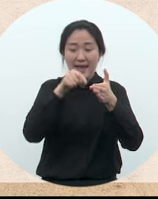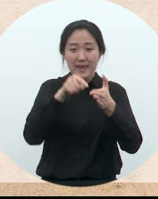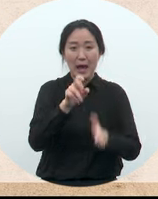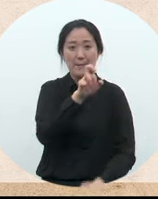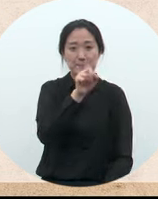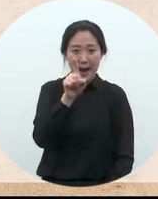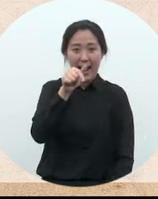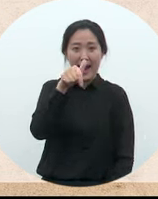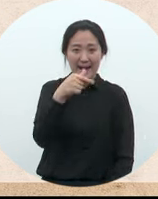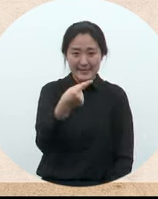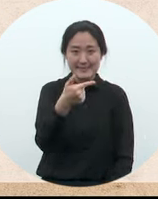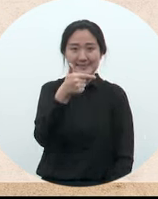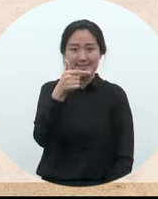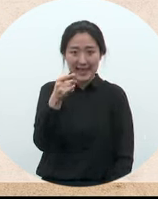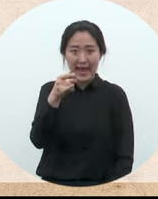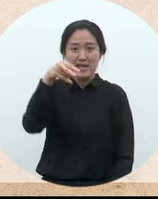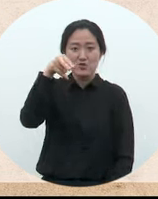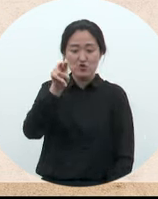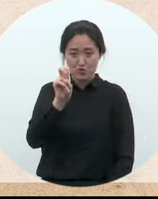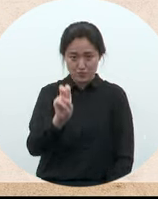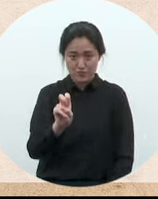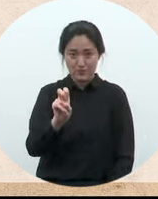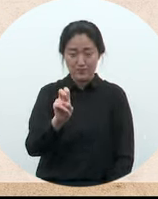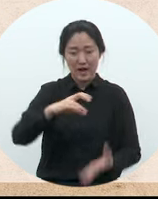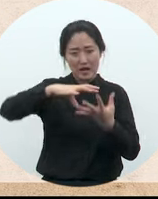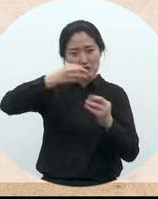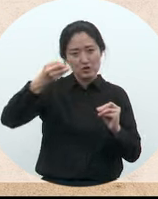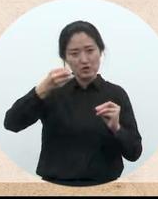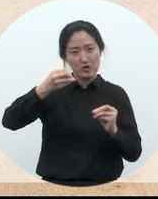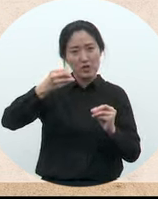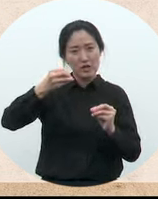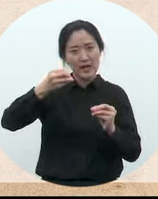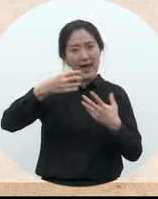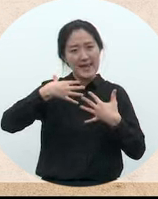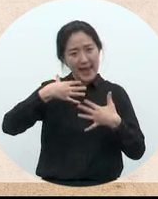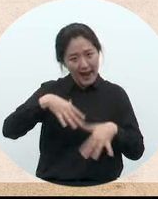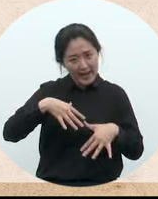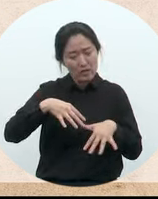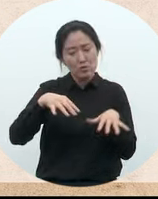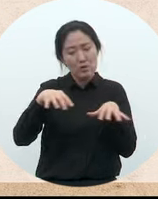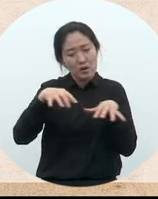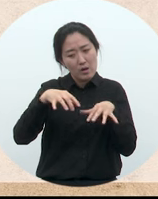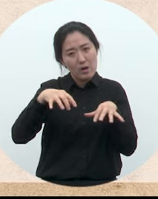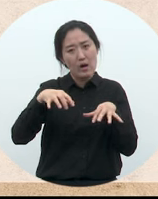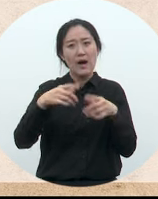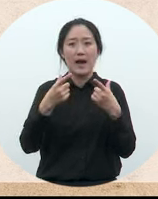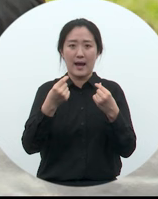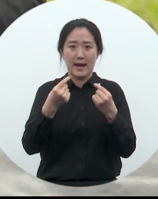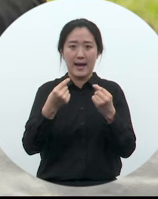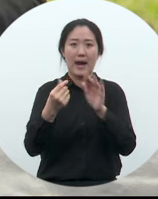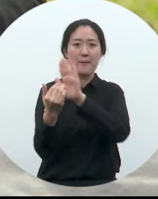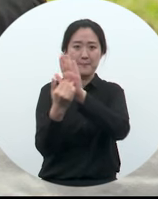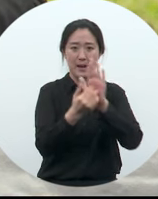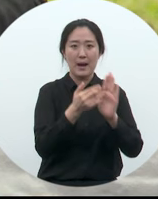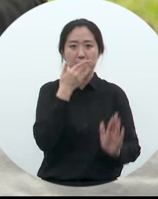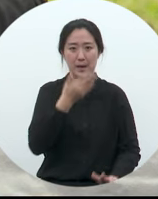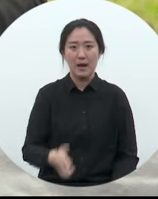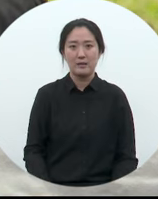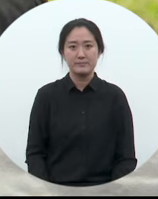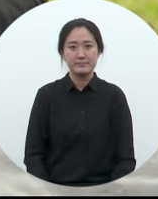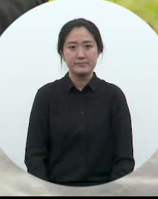있고 멸치에는 마그네슘 같은 것들이 많이 들어있기 때문에 근육 경련을 예방해주고 또 떨림 같은